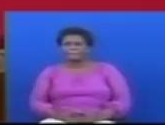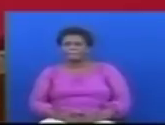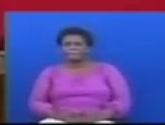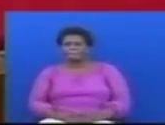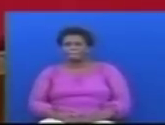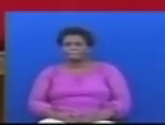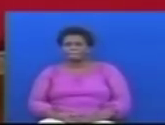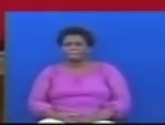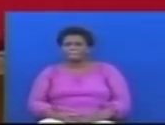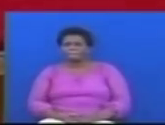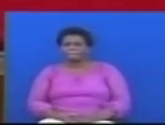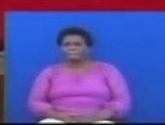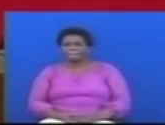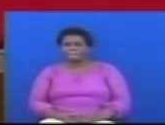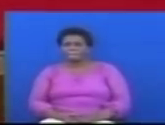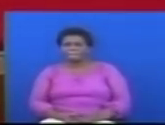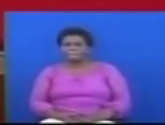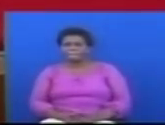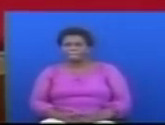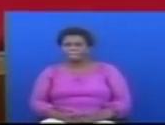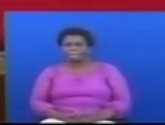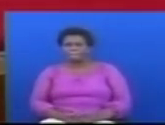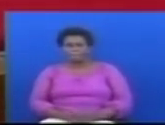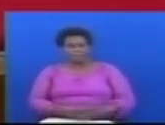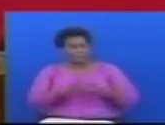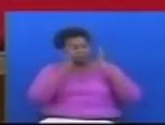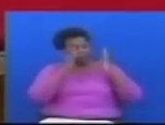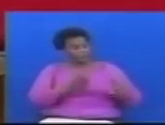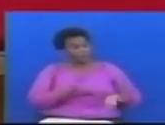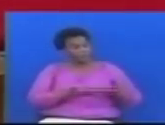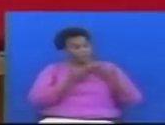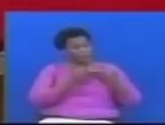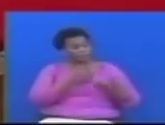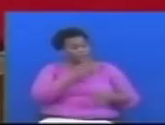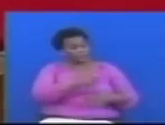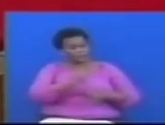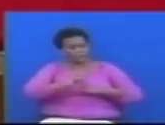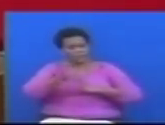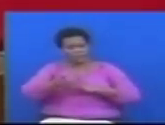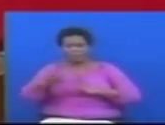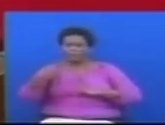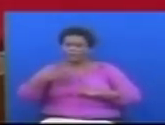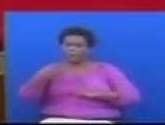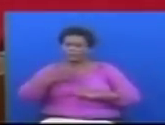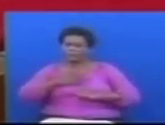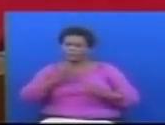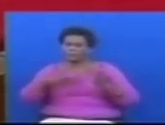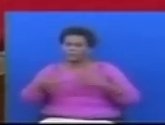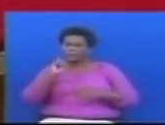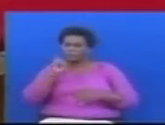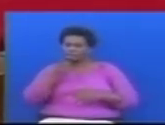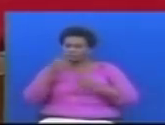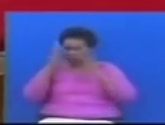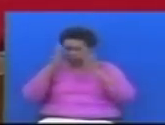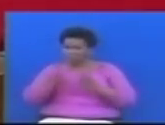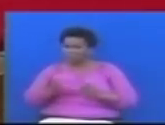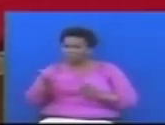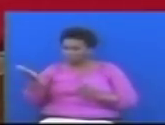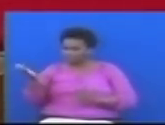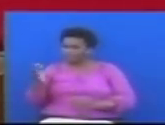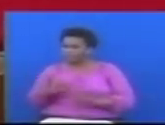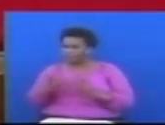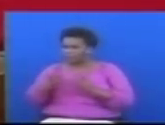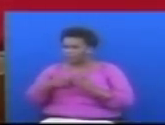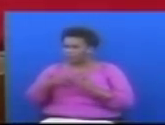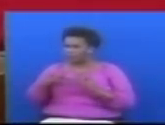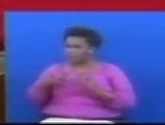Mheshimiwa Naibu Spika, kwa niaba ya Waziri wa Nchi Ofisi ya Rais TAMISEMI, naomba nijibu maswali mawili ya nyongeza Mheshimiwa Dr.